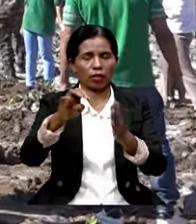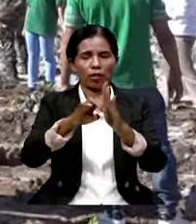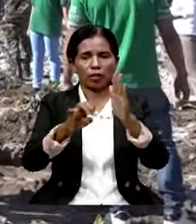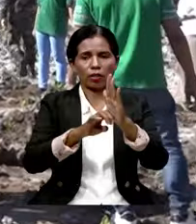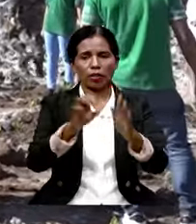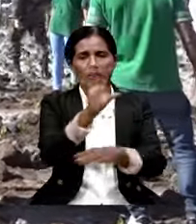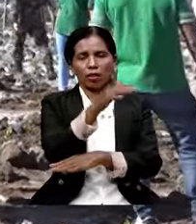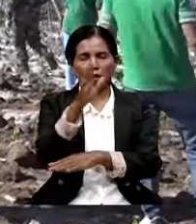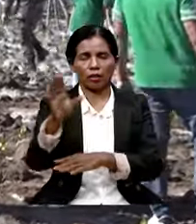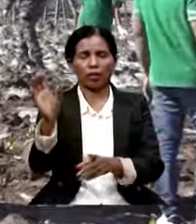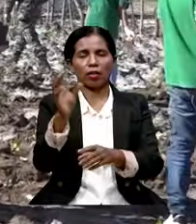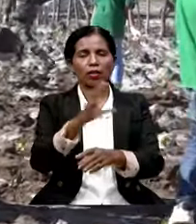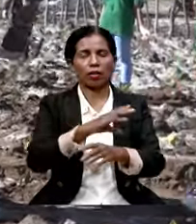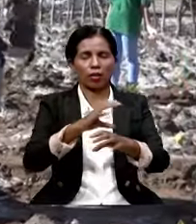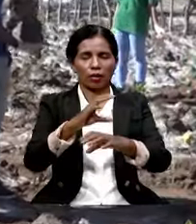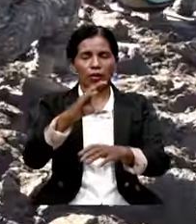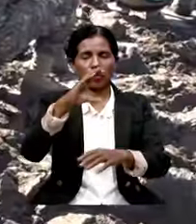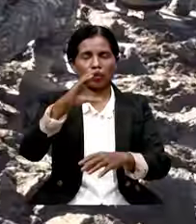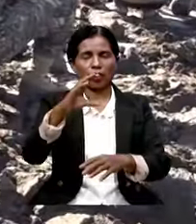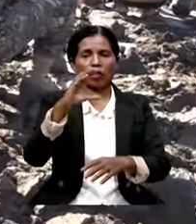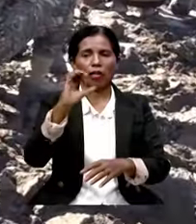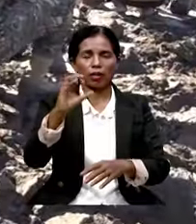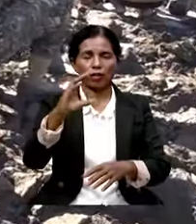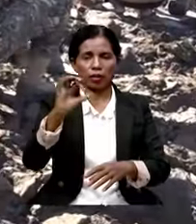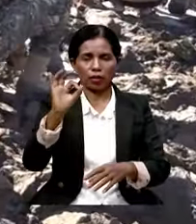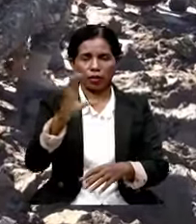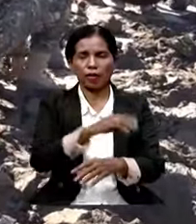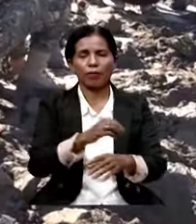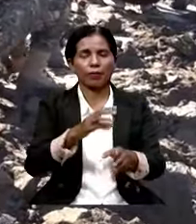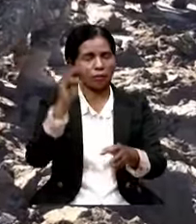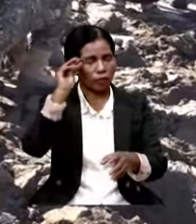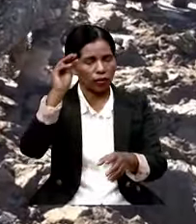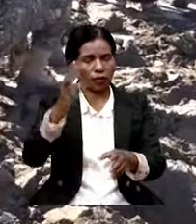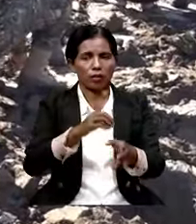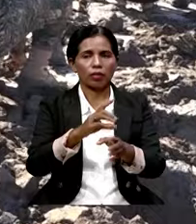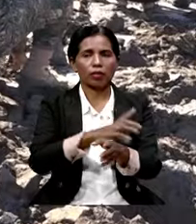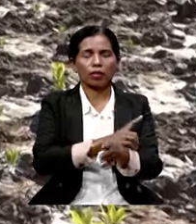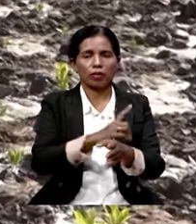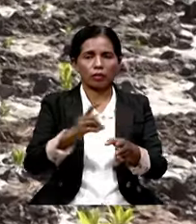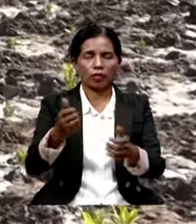floresta cafe plantas industriais ministério turismo li husi direção ambiente agência